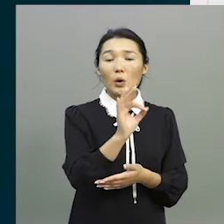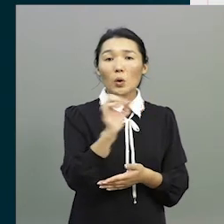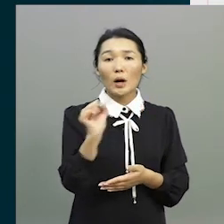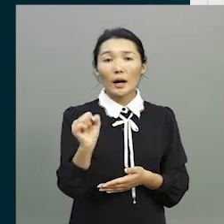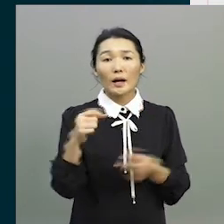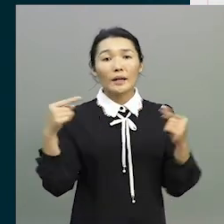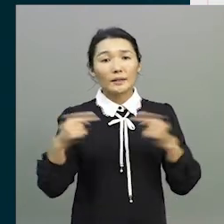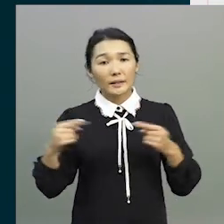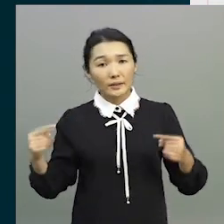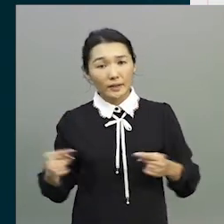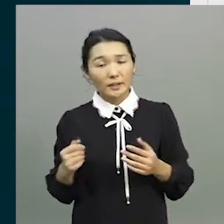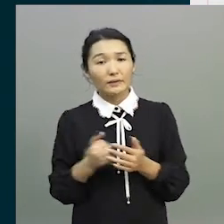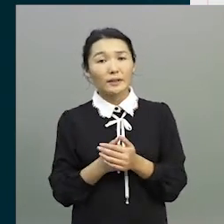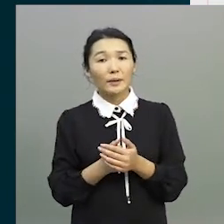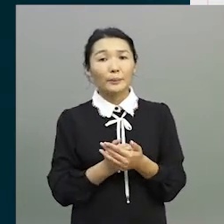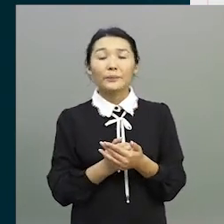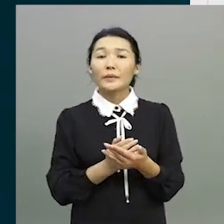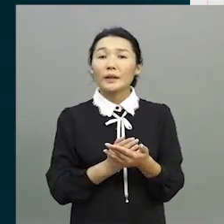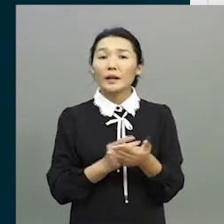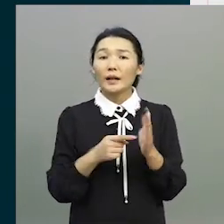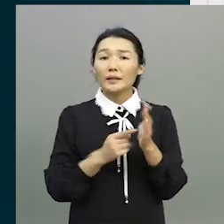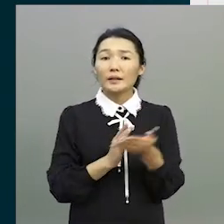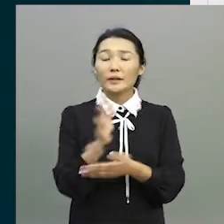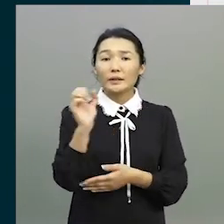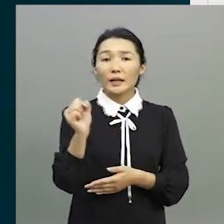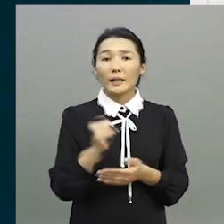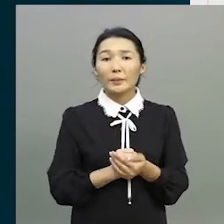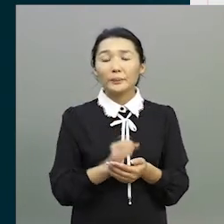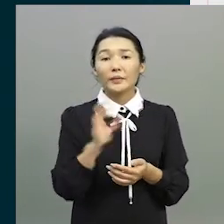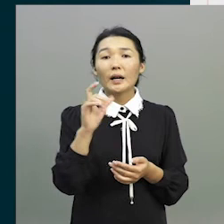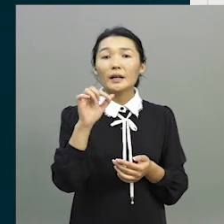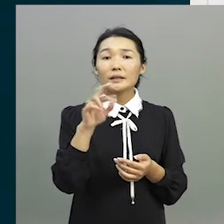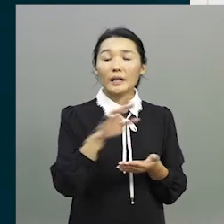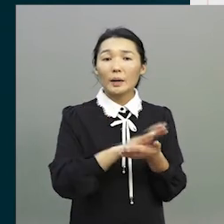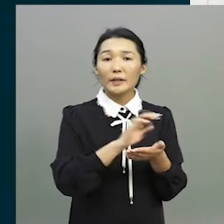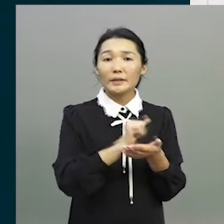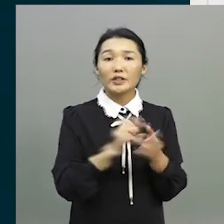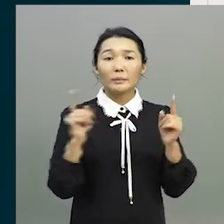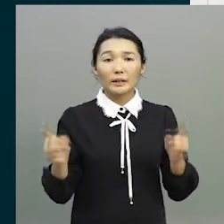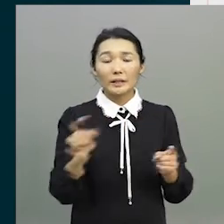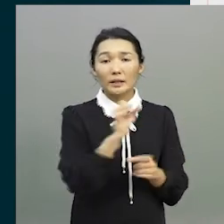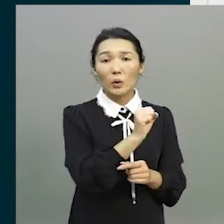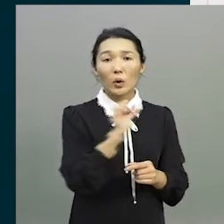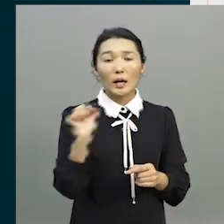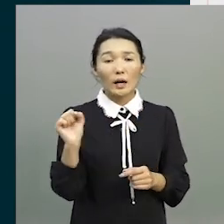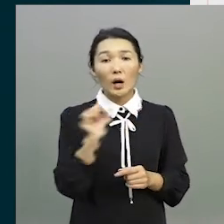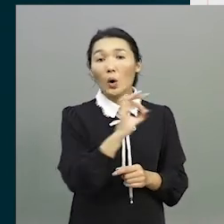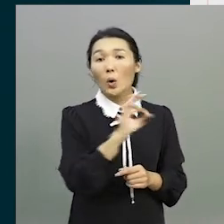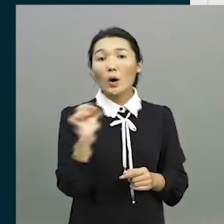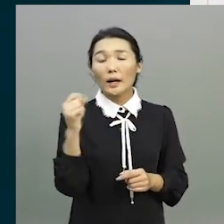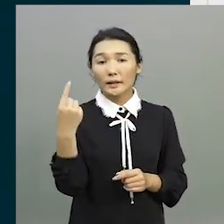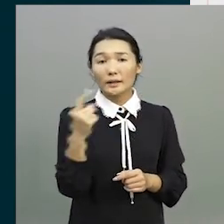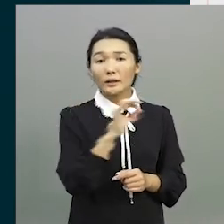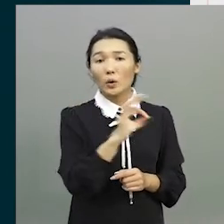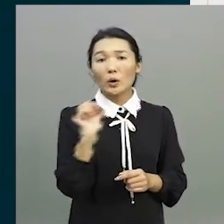соответственно координатами вектора а на осях обозначим отрезки и а1 и а2